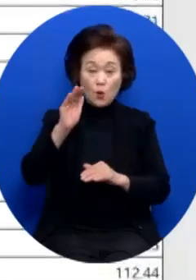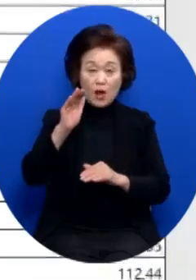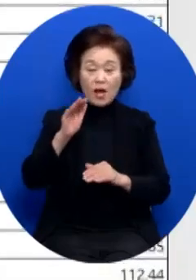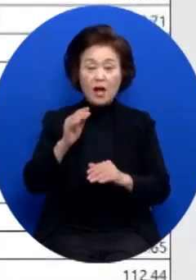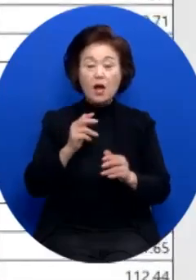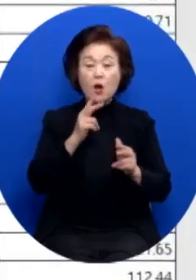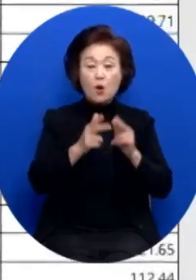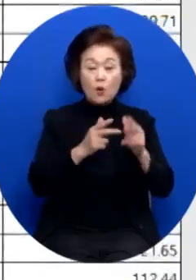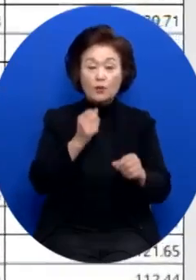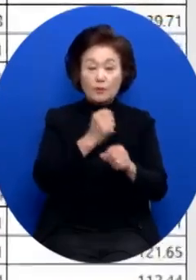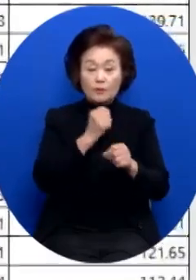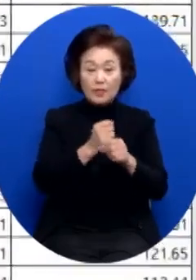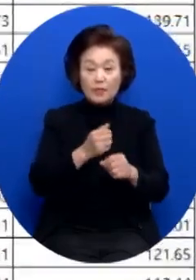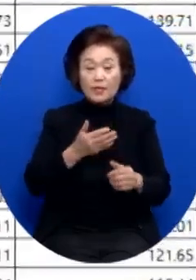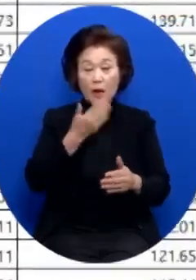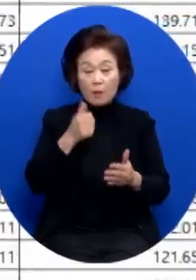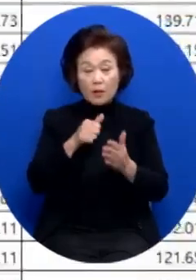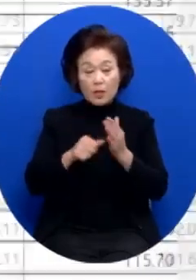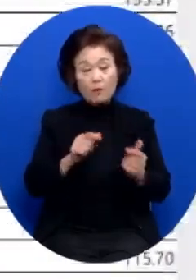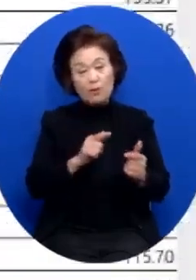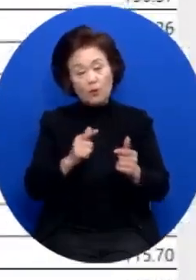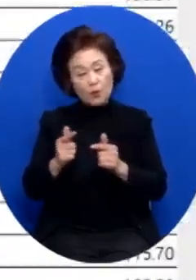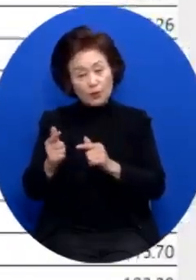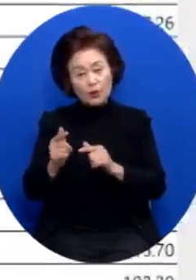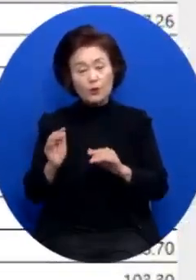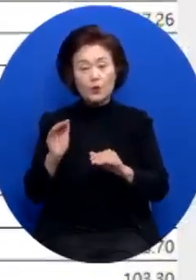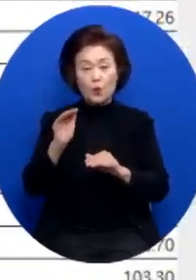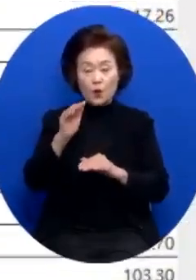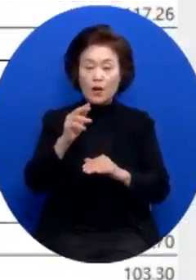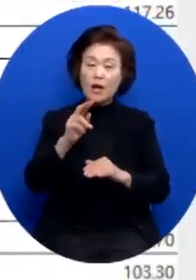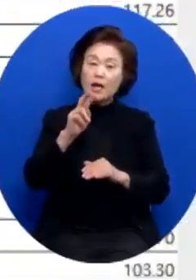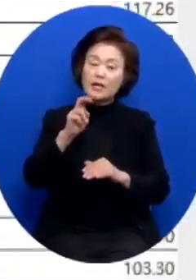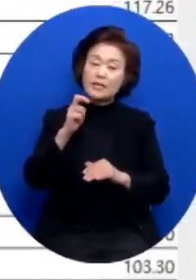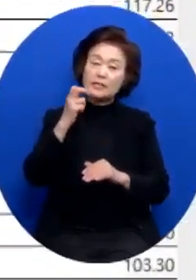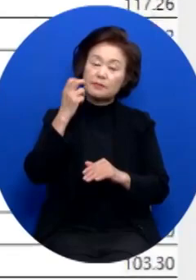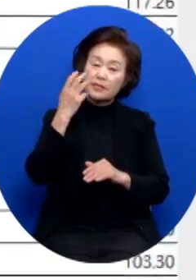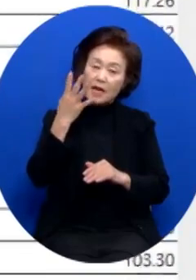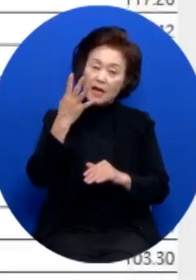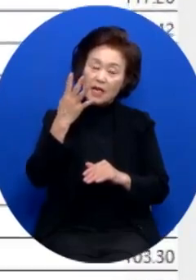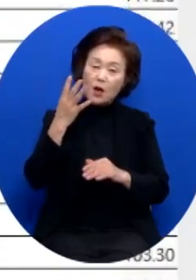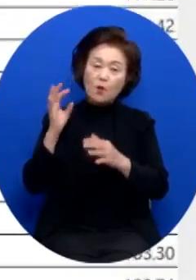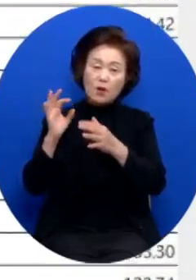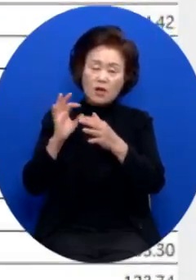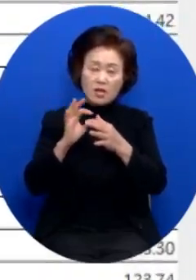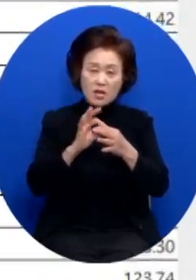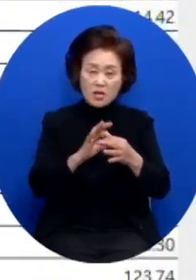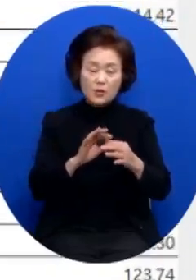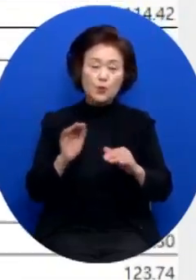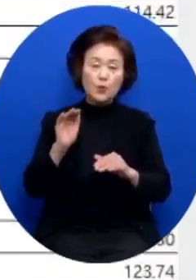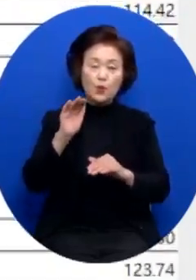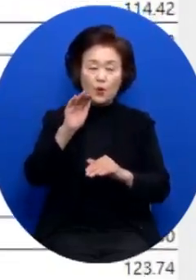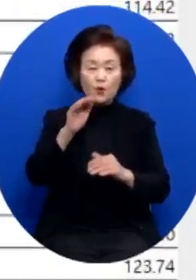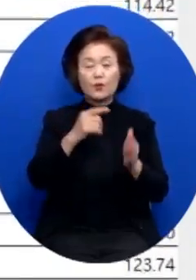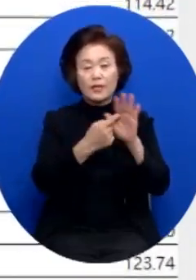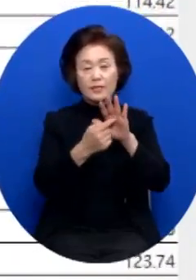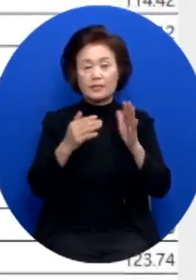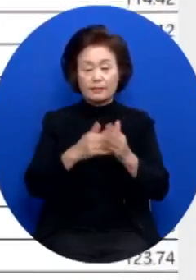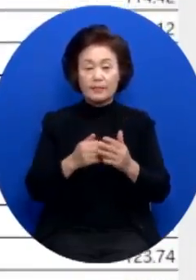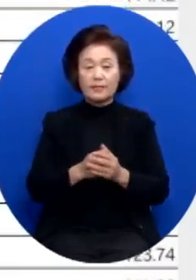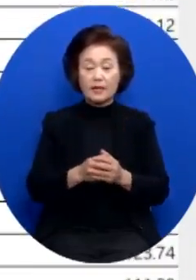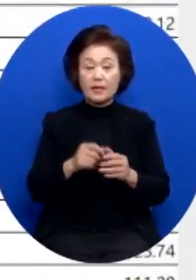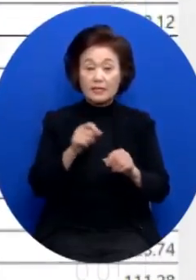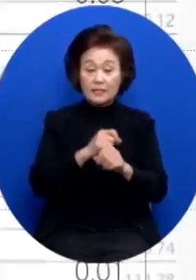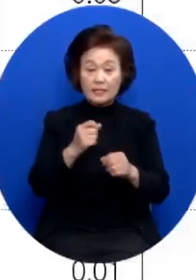가공식품 물가 상승률도 5.1%를 기록하며 24개월 연속 전체 평균을 상회한 것으로 집계됐습니다.